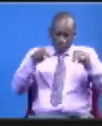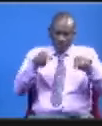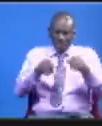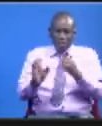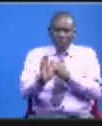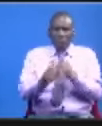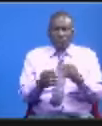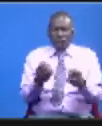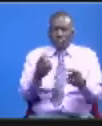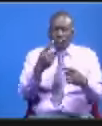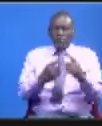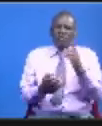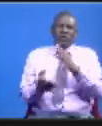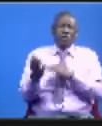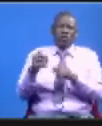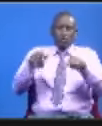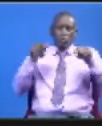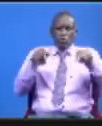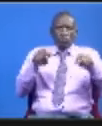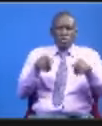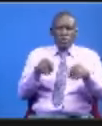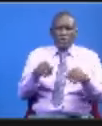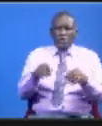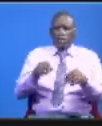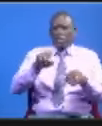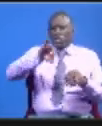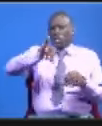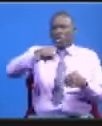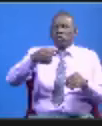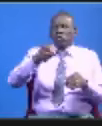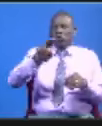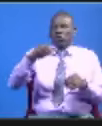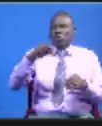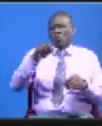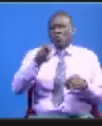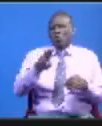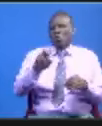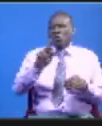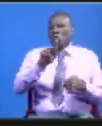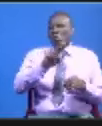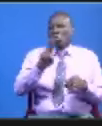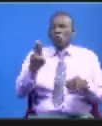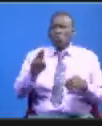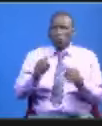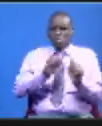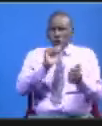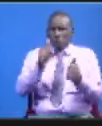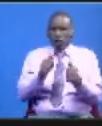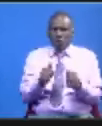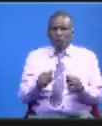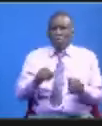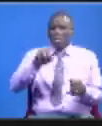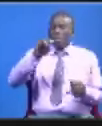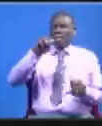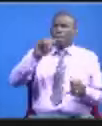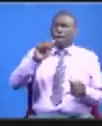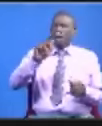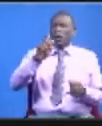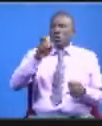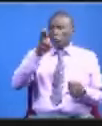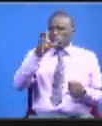kadhaa iliyopita. Hii leo katika makala ya Jungu Kuu la Sporti, mwanahabari wetu mwanasporti Joshua Makori